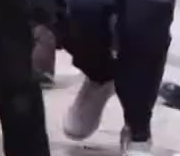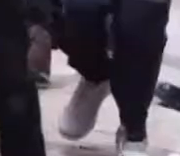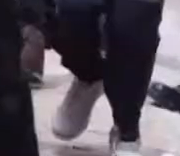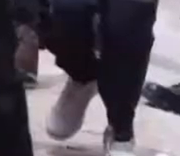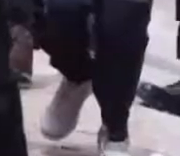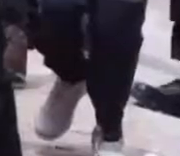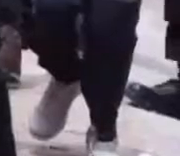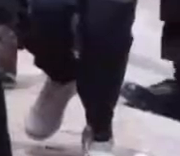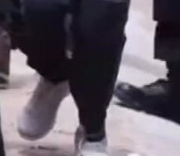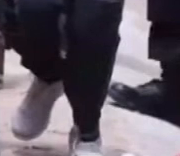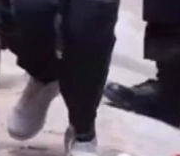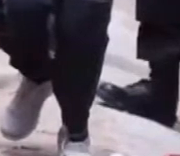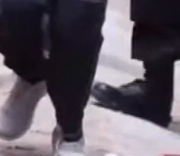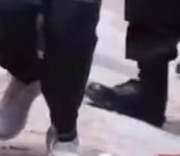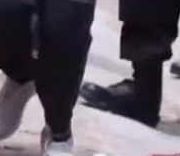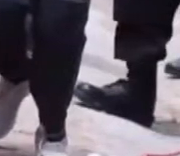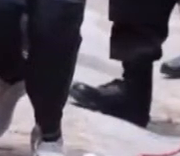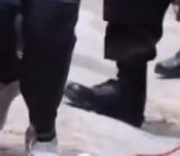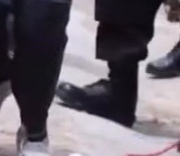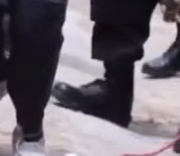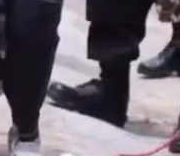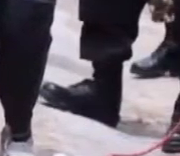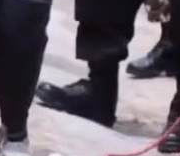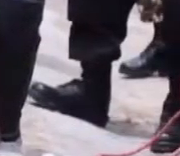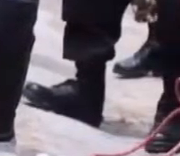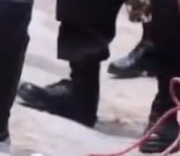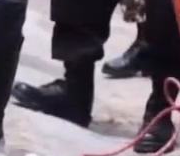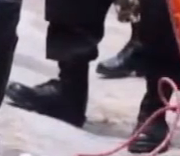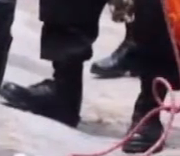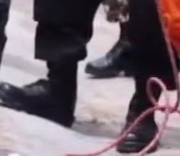pelatihan dasar Tagana adalah sebanyak